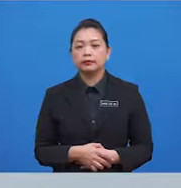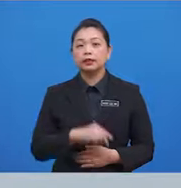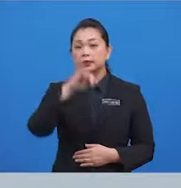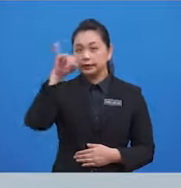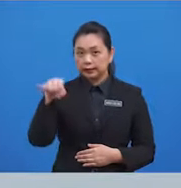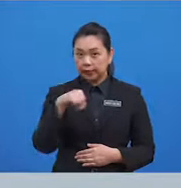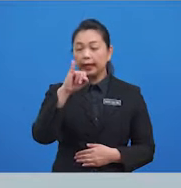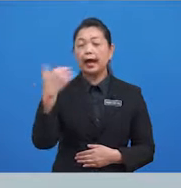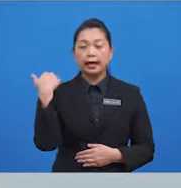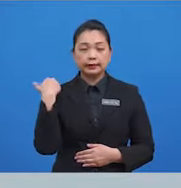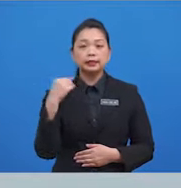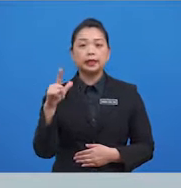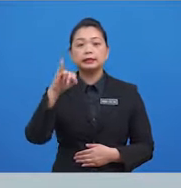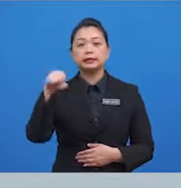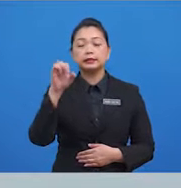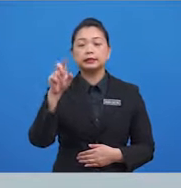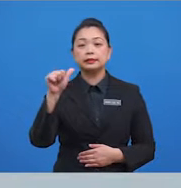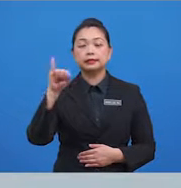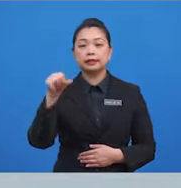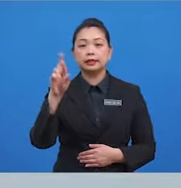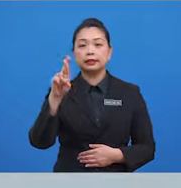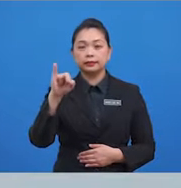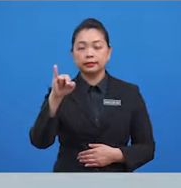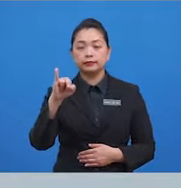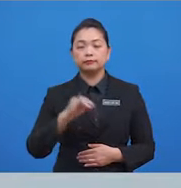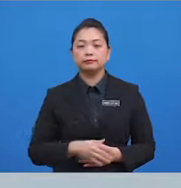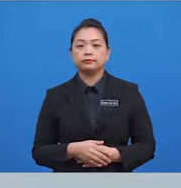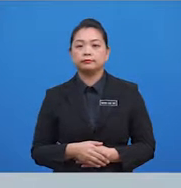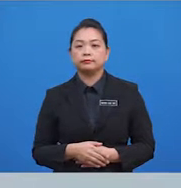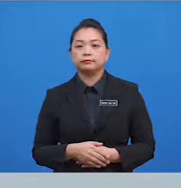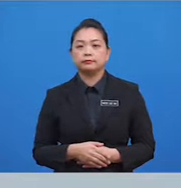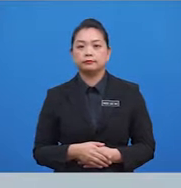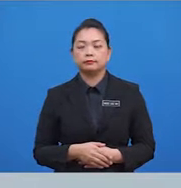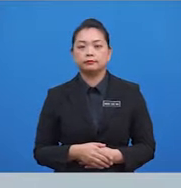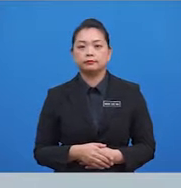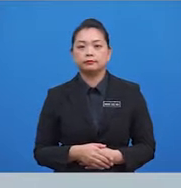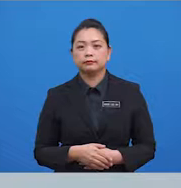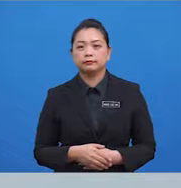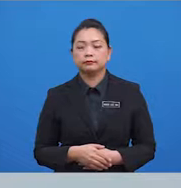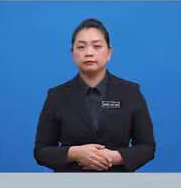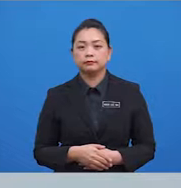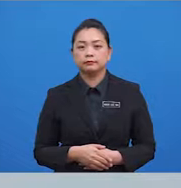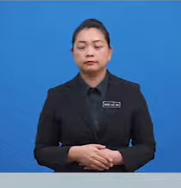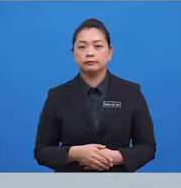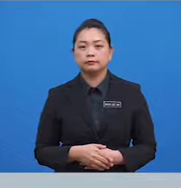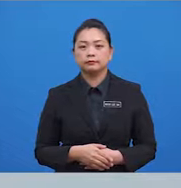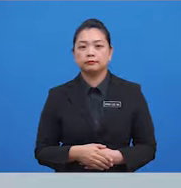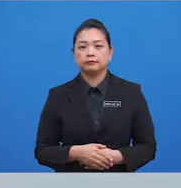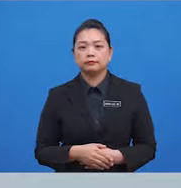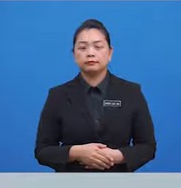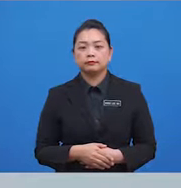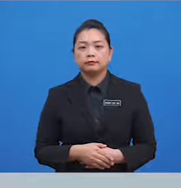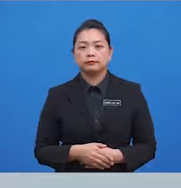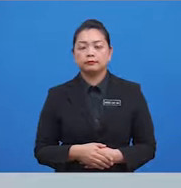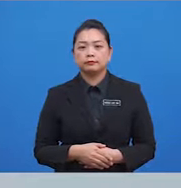jejari dan s ialah panjang sending kon tersebut. Nilai pi ialah